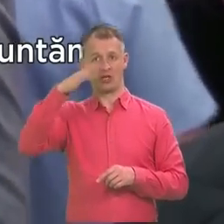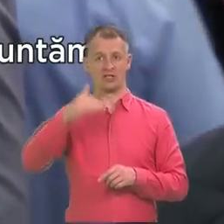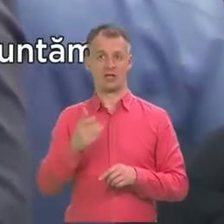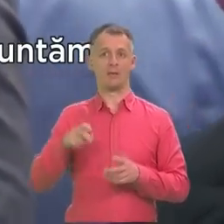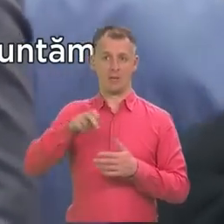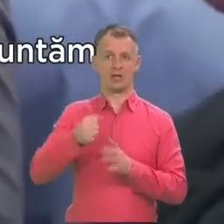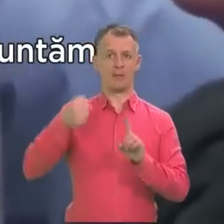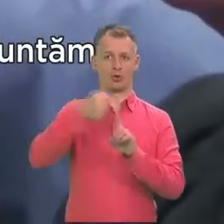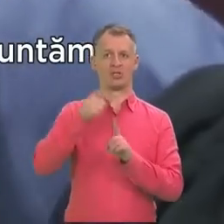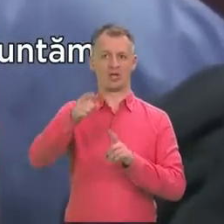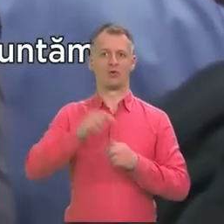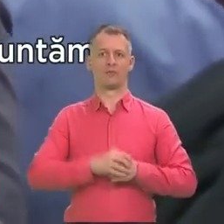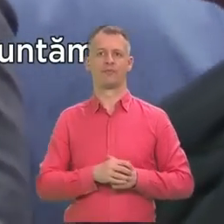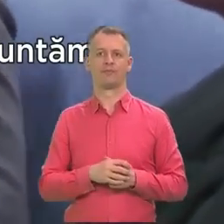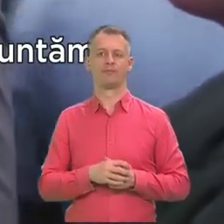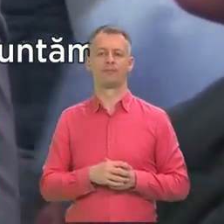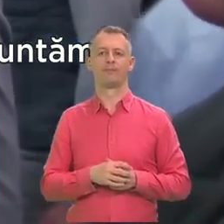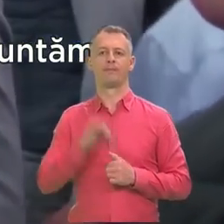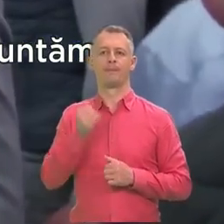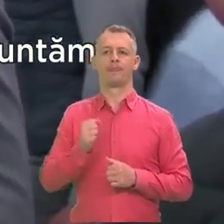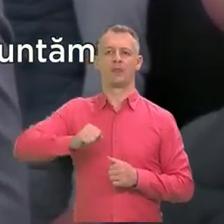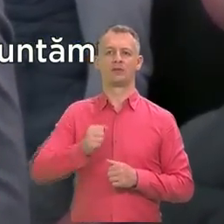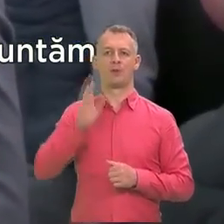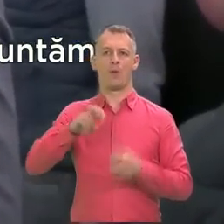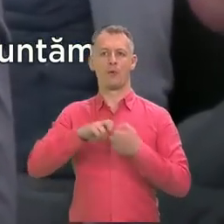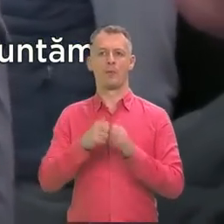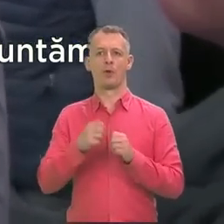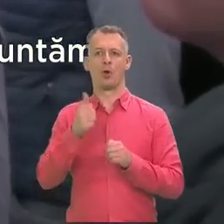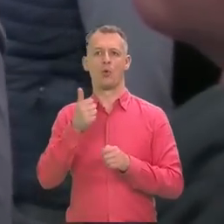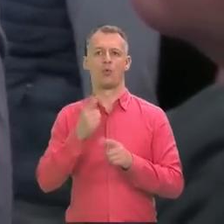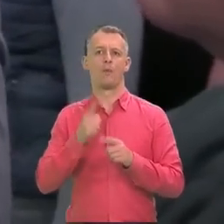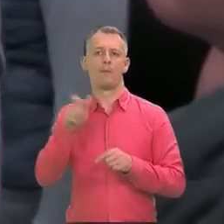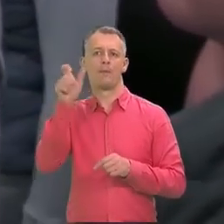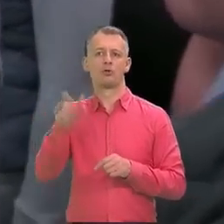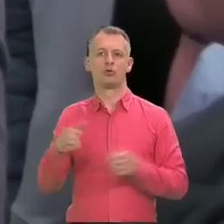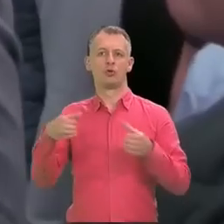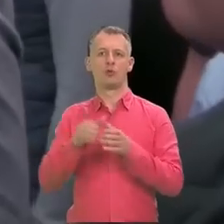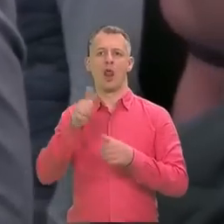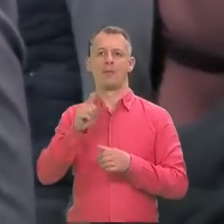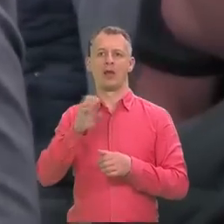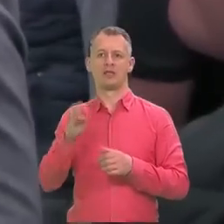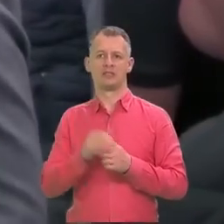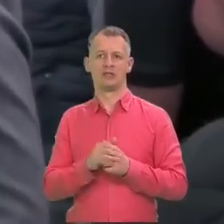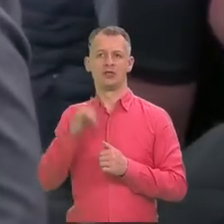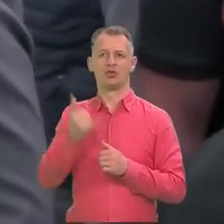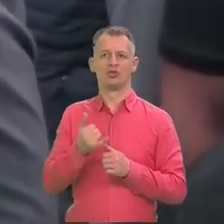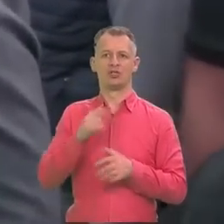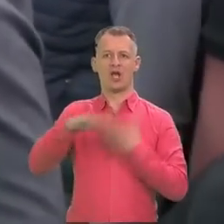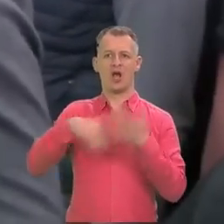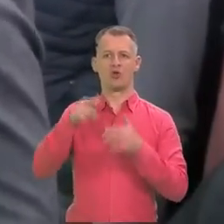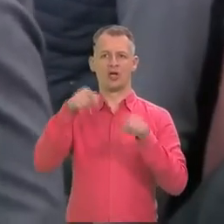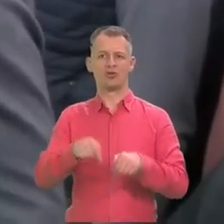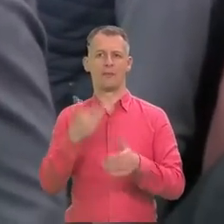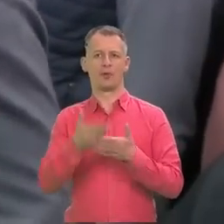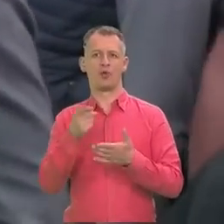with Albanians. We are facing the problem with the regime of Albin Kurti, who is doing everything to make chaos here and to create chaos